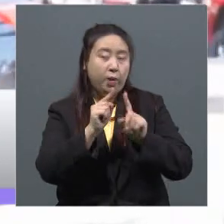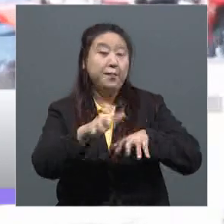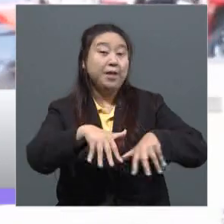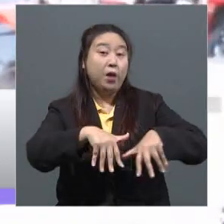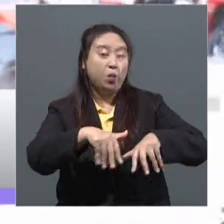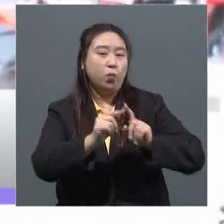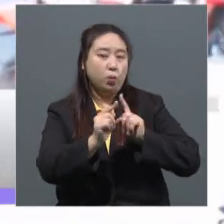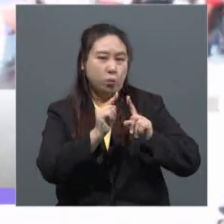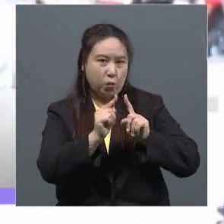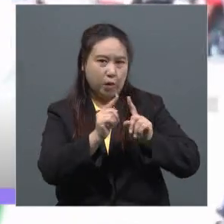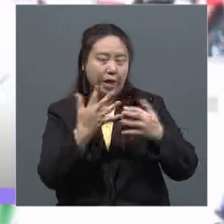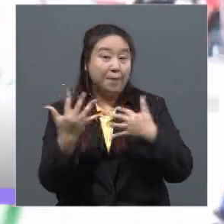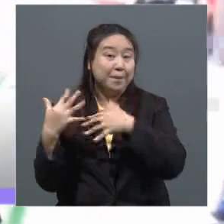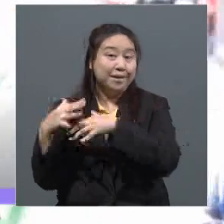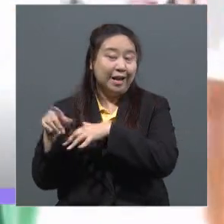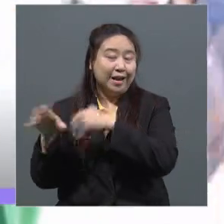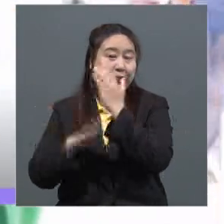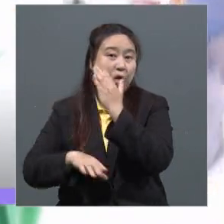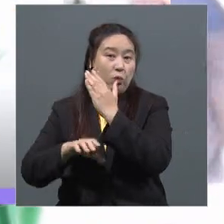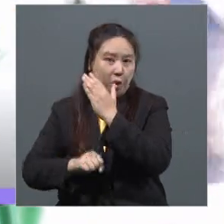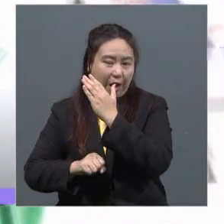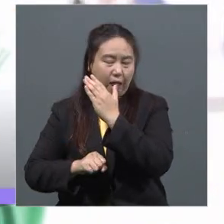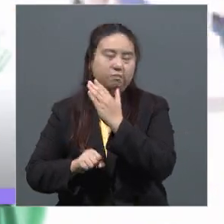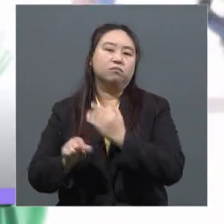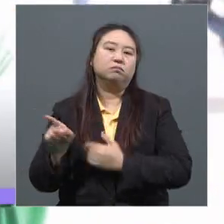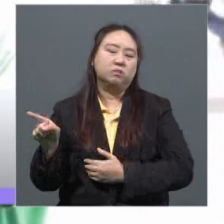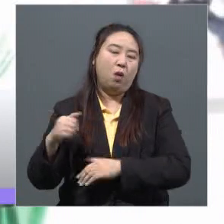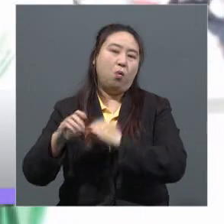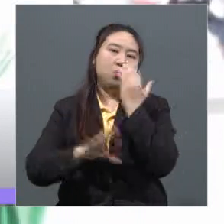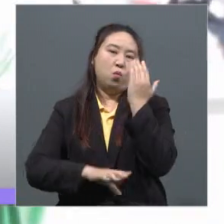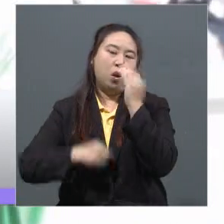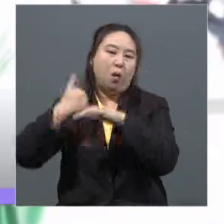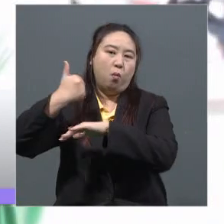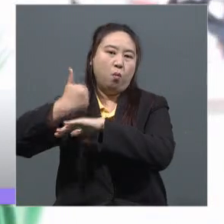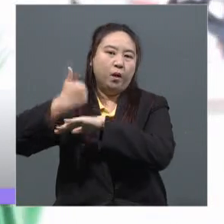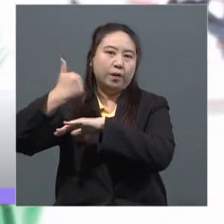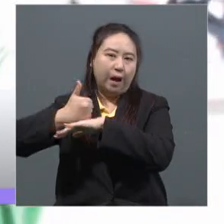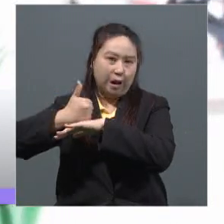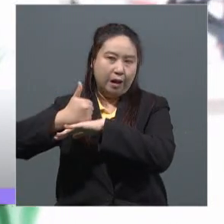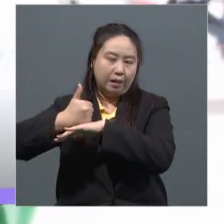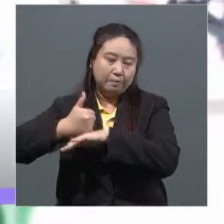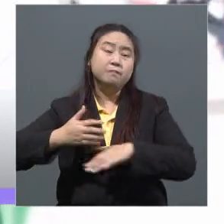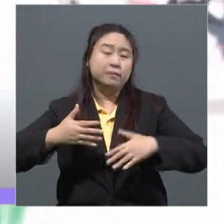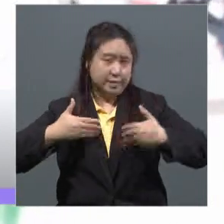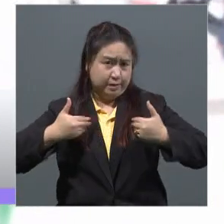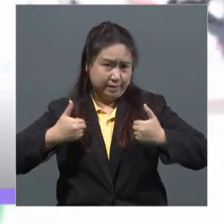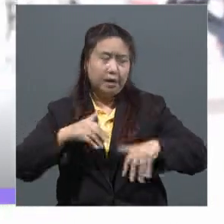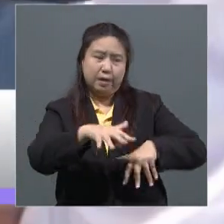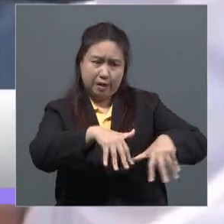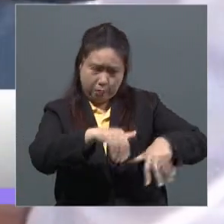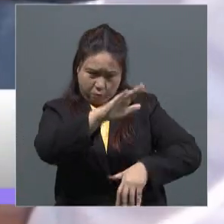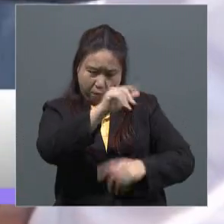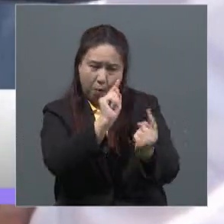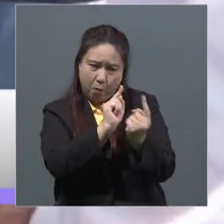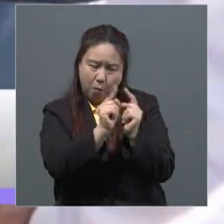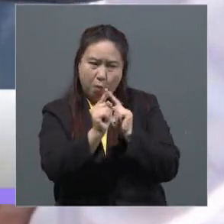มและประสานกับทางจังหวัดปรากฏว่าทางผู้ว่าราชการจังหวัดสงขลานายสมนึกพรมเขียวยินดีที่จะให้ชาวบ้านเข้าพบเพื่อเจรจ